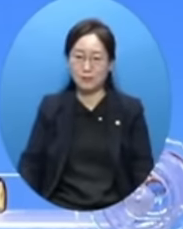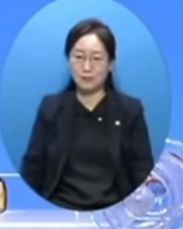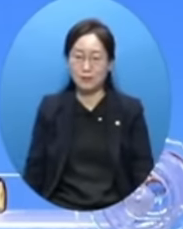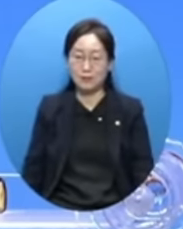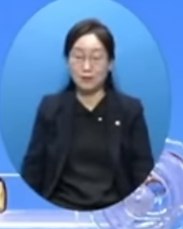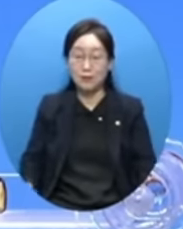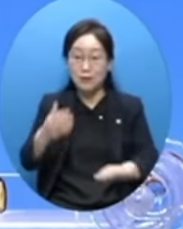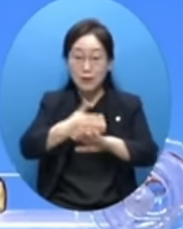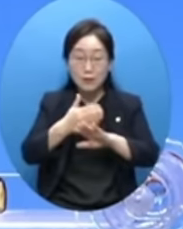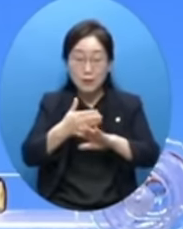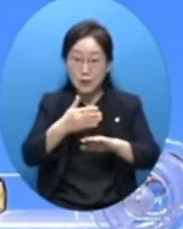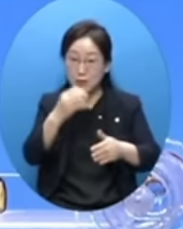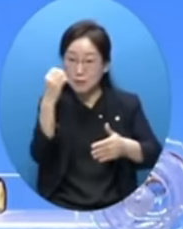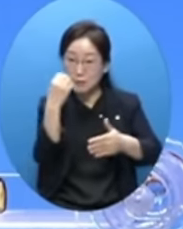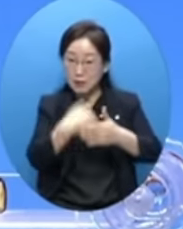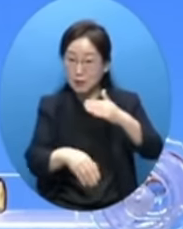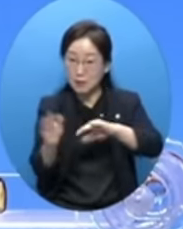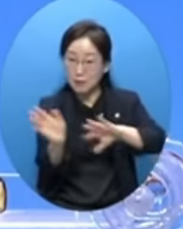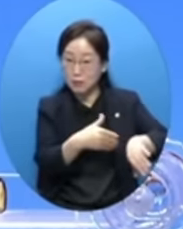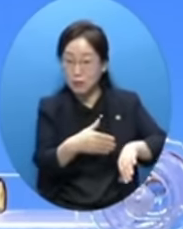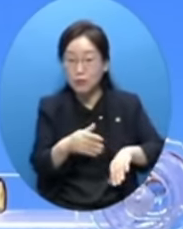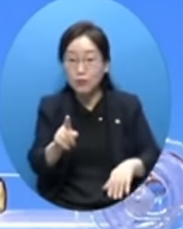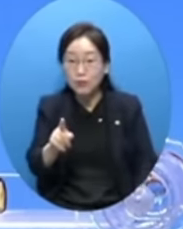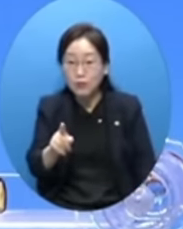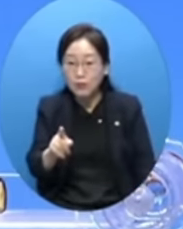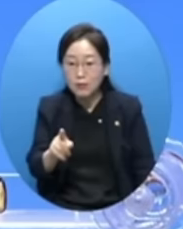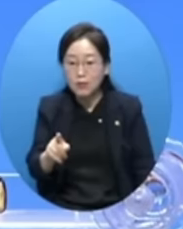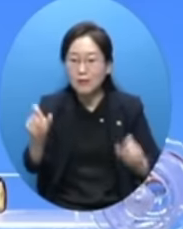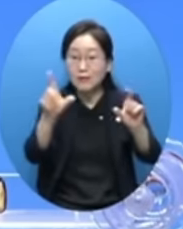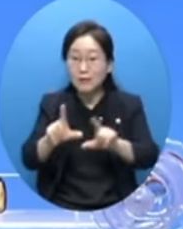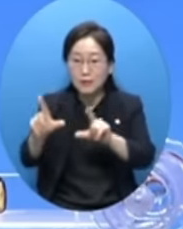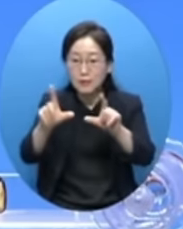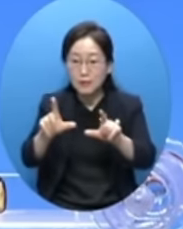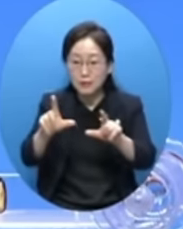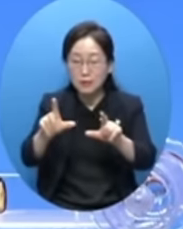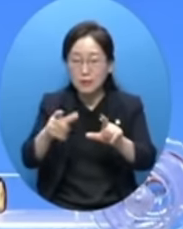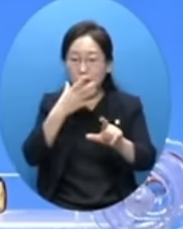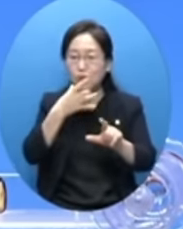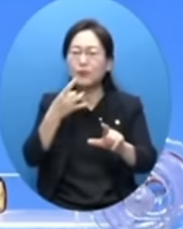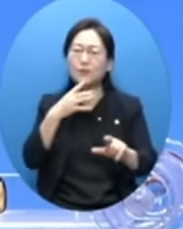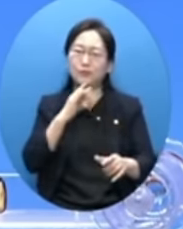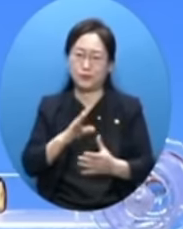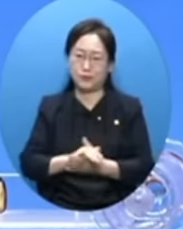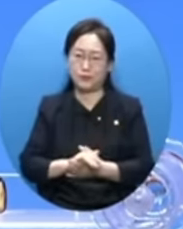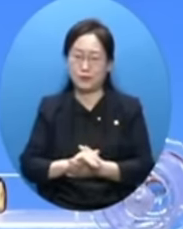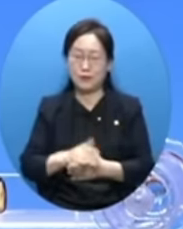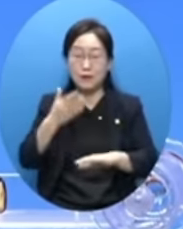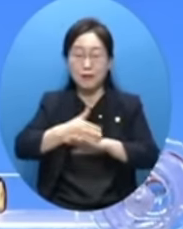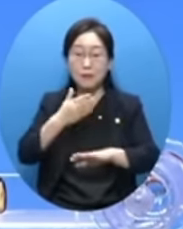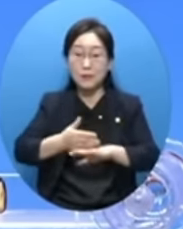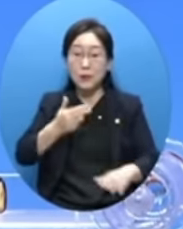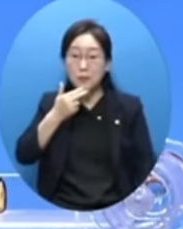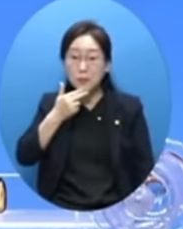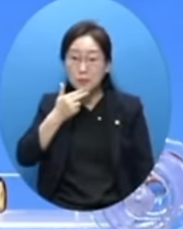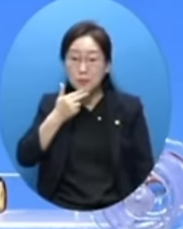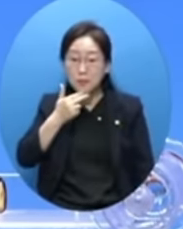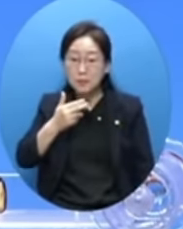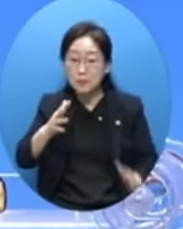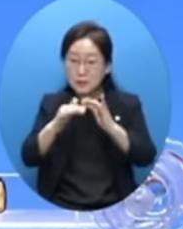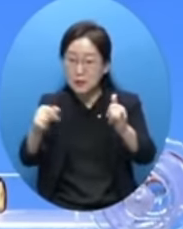감사가 없는 삶은 그 자체가 불행인 것입니다. 감사가 메마른 사람은 이미